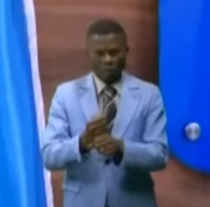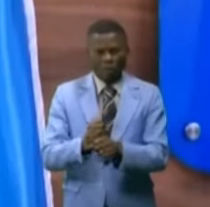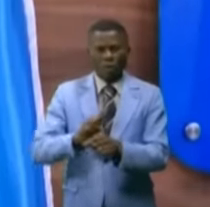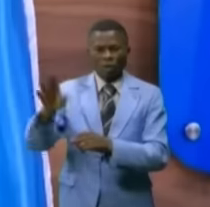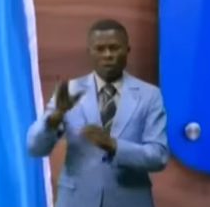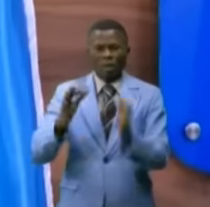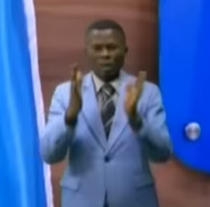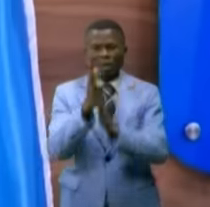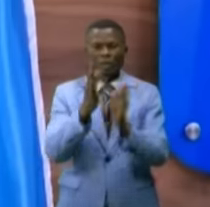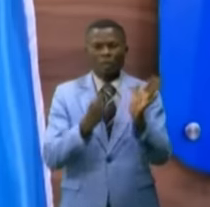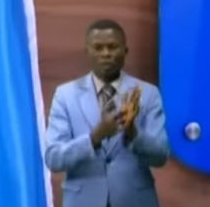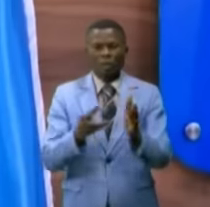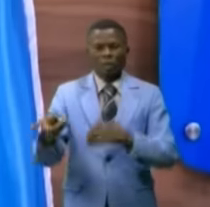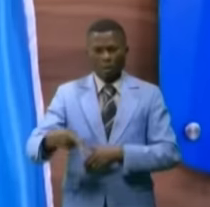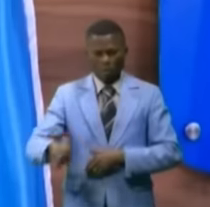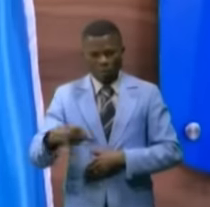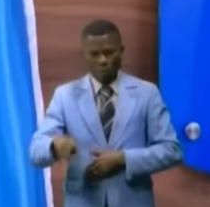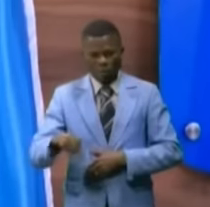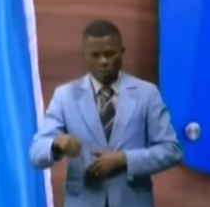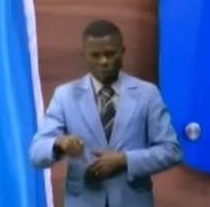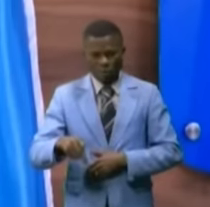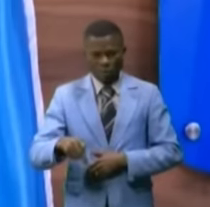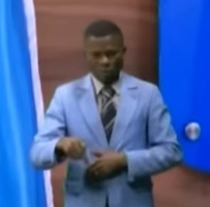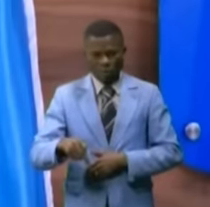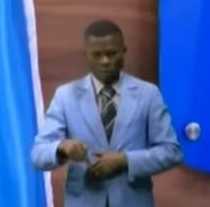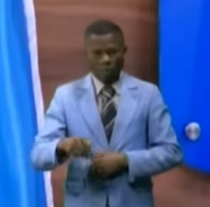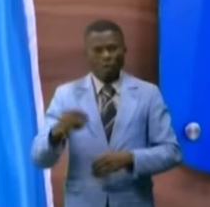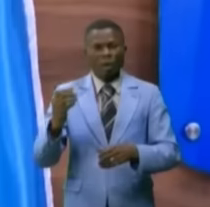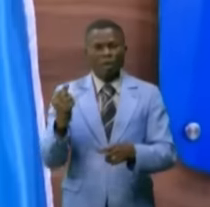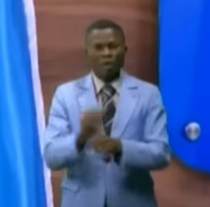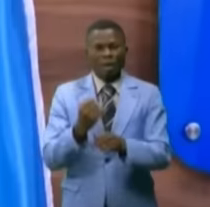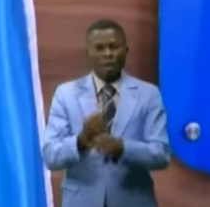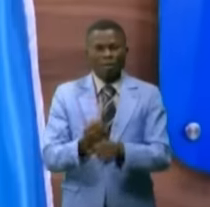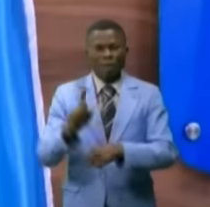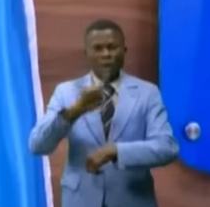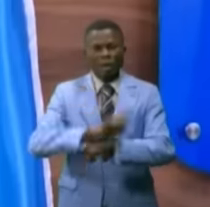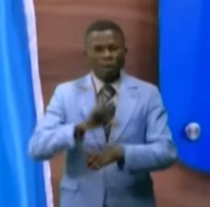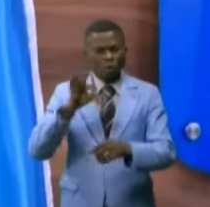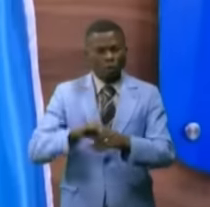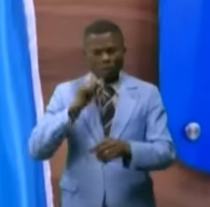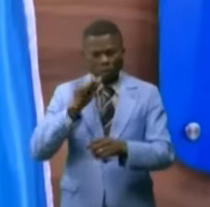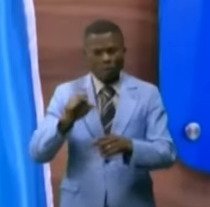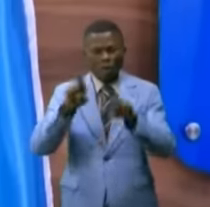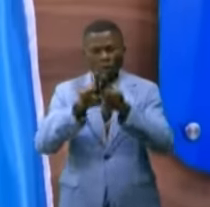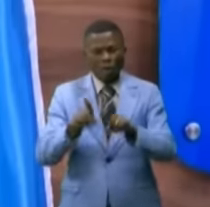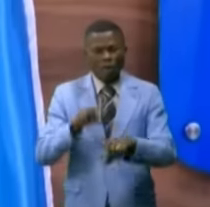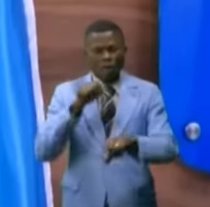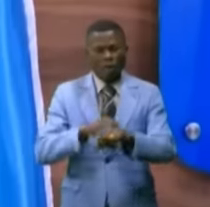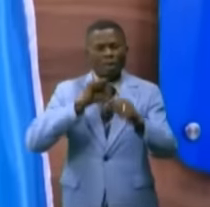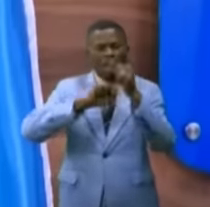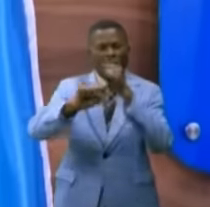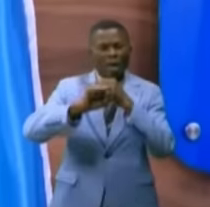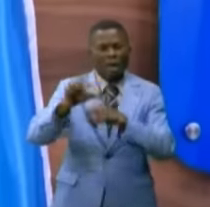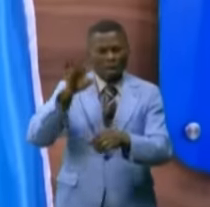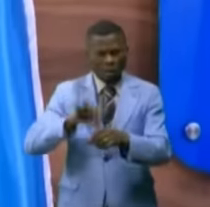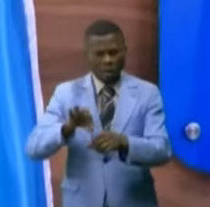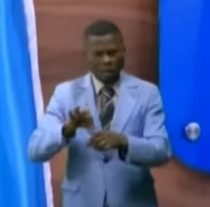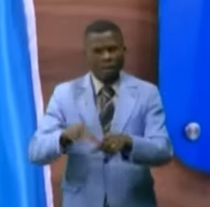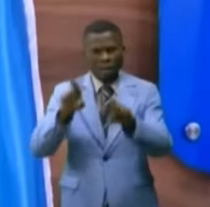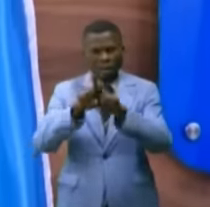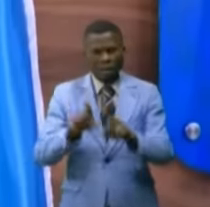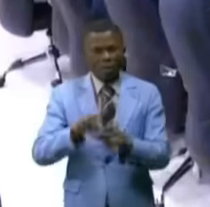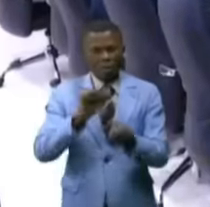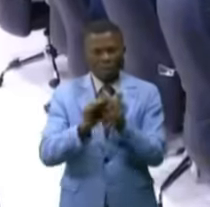18 provinces et qui va faire une observation non seulement du jour des élections, mais aussi de la campagne électorale, des opérations de la CENI et aussi du processus de